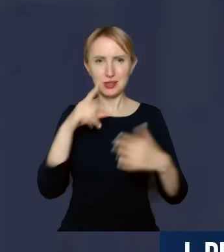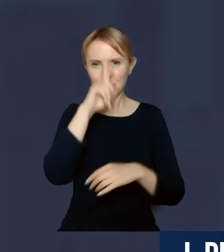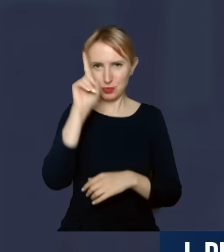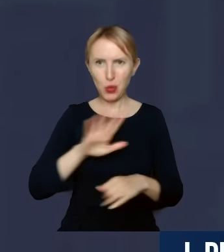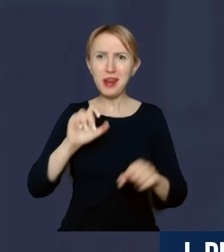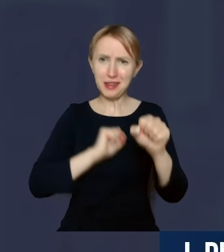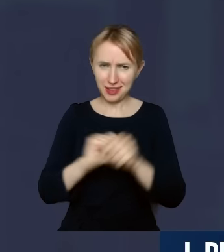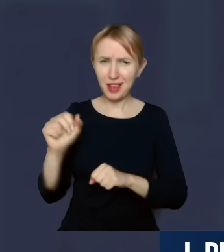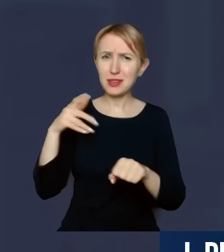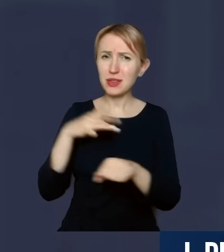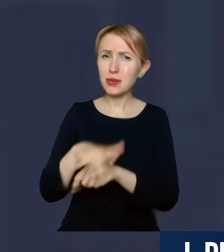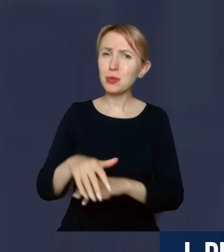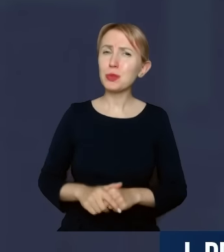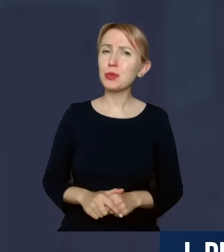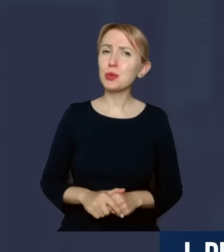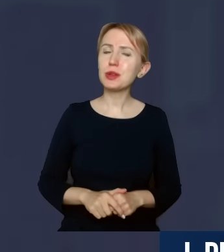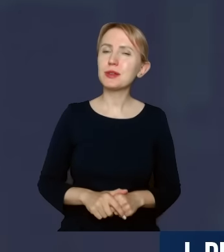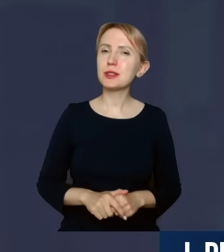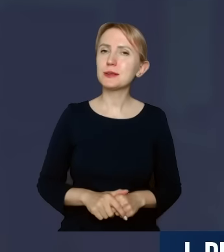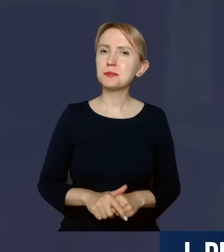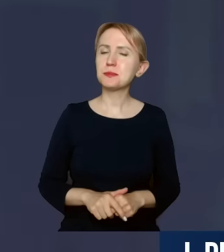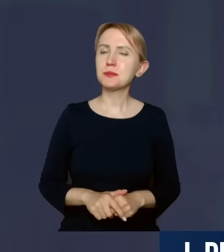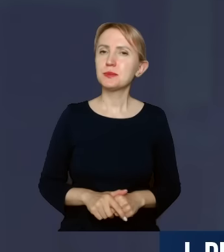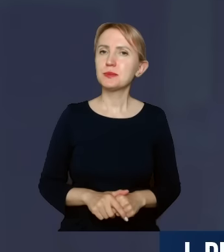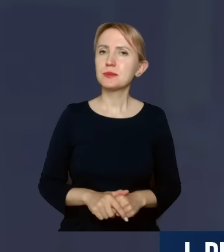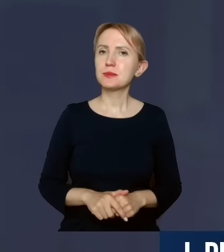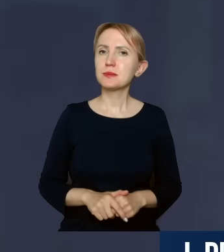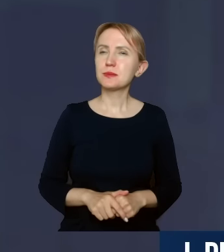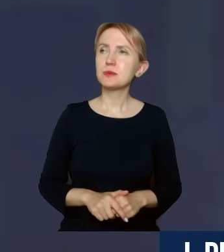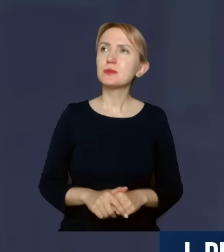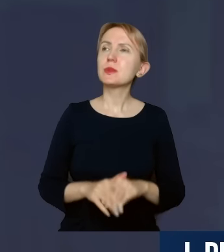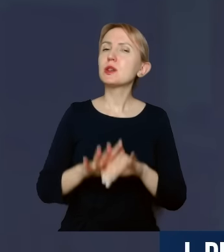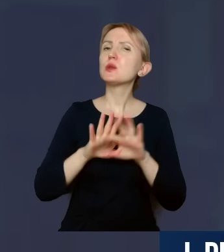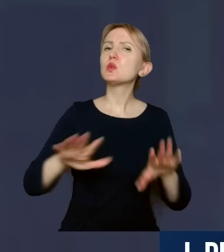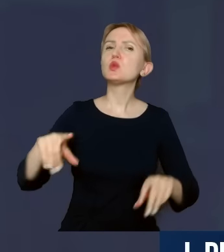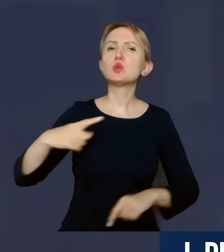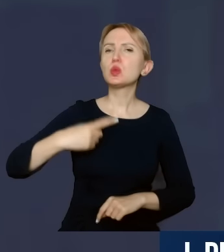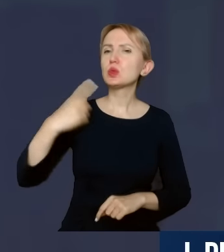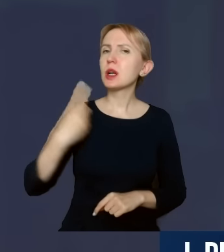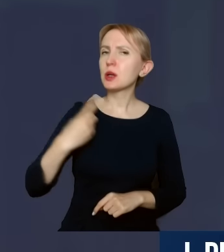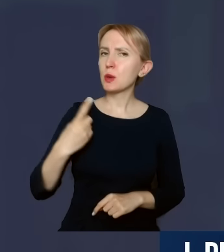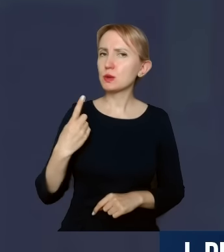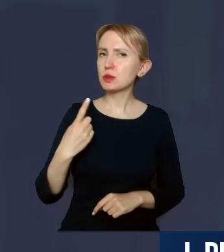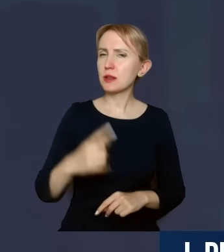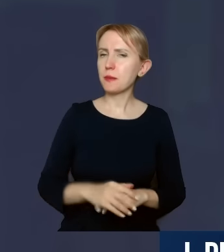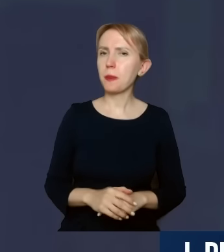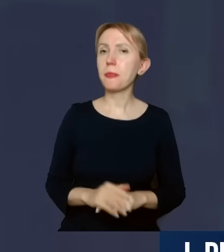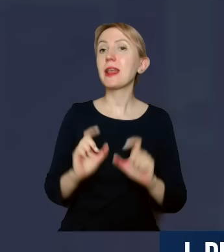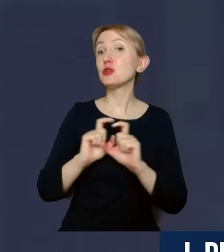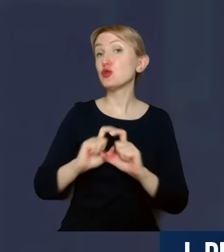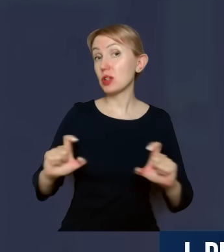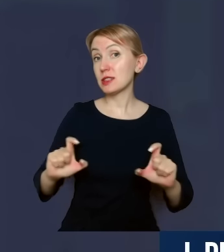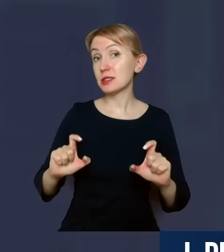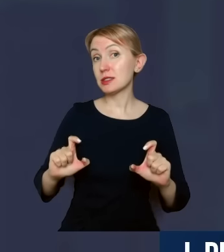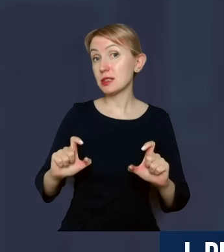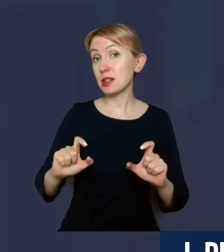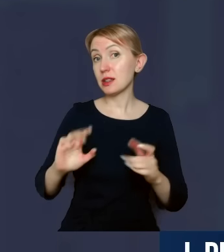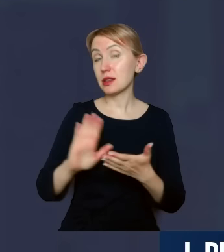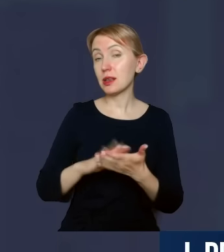funkcjonowanie społeczeństw. Kiedy jest rzeczywiście mnóstwo zagrożeń i w takich czasach jakby jeszcze